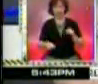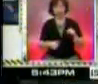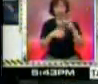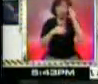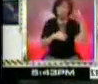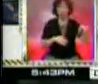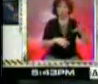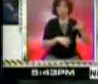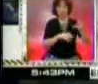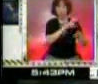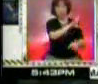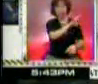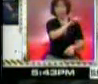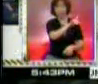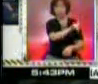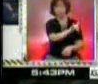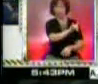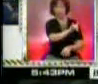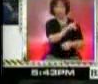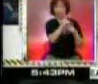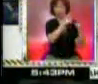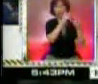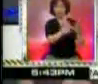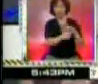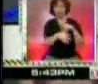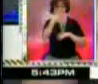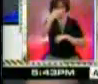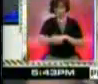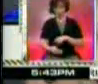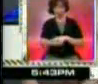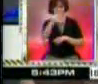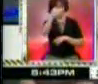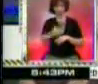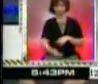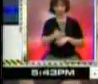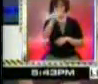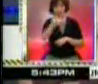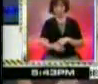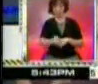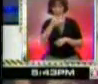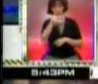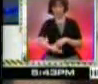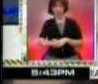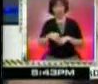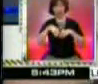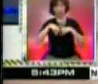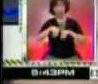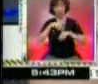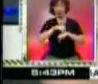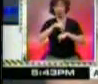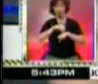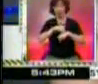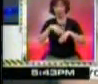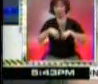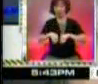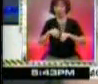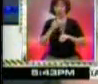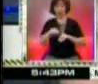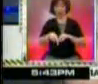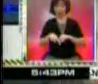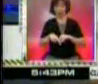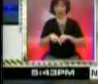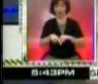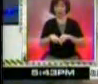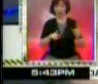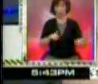Ah, nandun po kayo? Pasayaw opo. Kayo? Hindi po, nandun po ako sa harap ng tindahan opo. Po namin. Tindahan po namin pinangyarihan eh. Opo, opo. Tapos po, nung hinawakan ko po yung